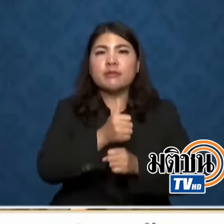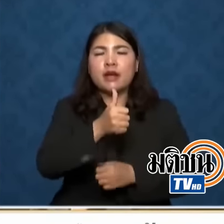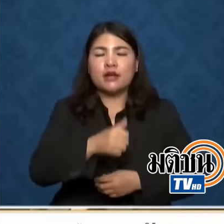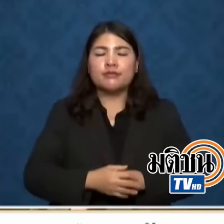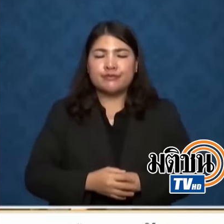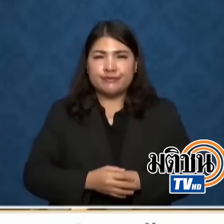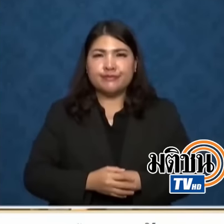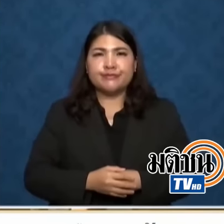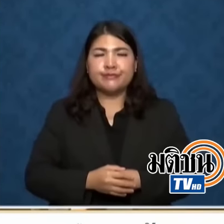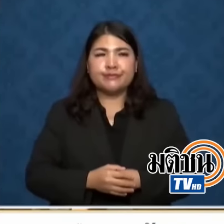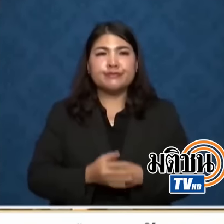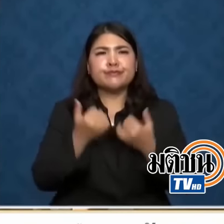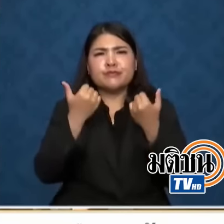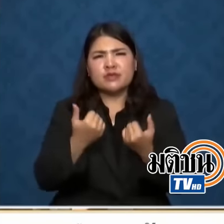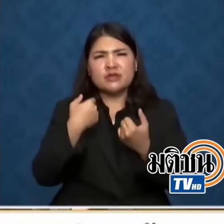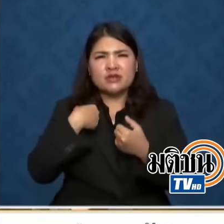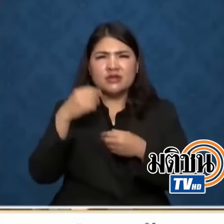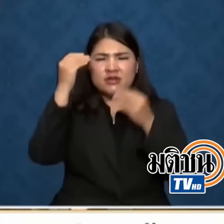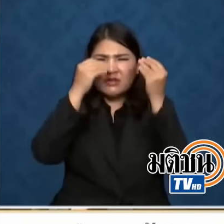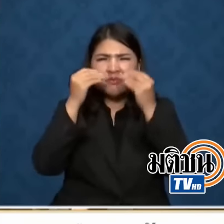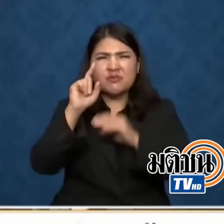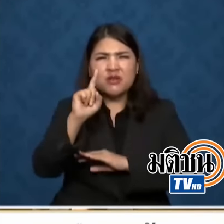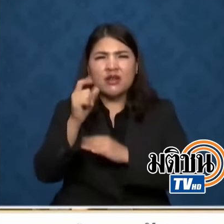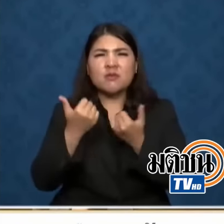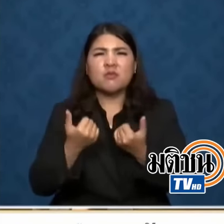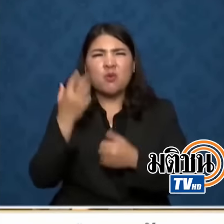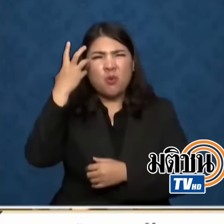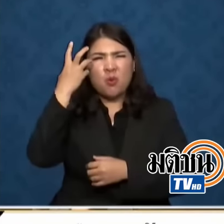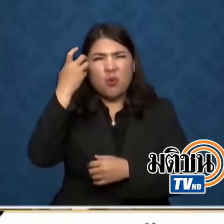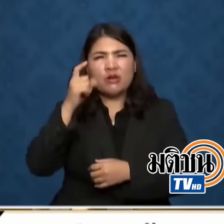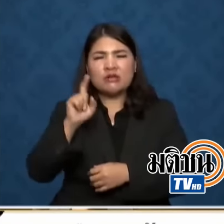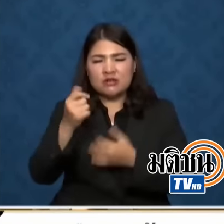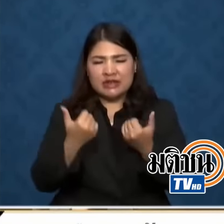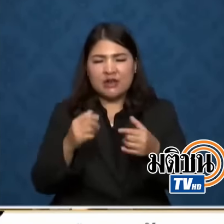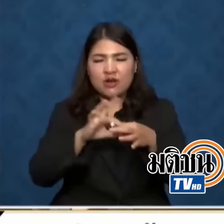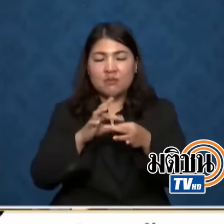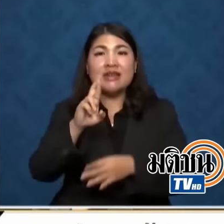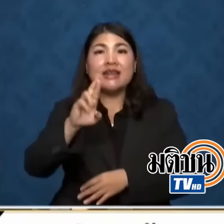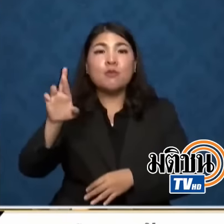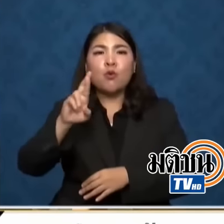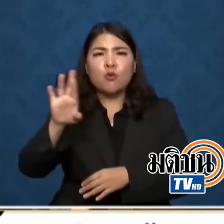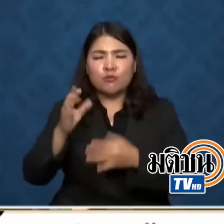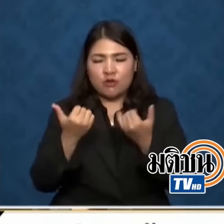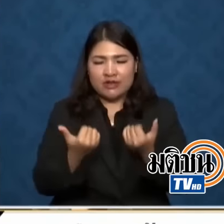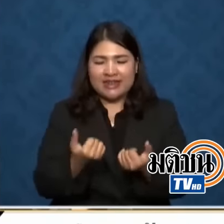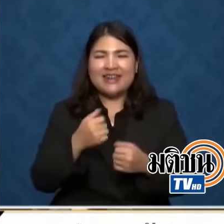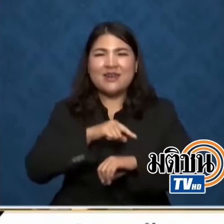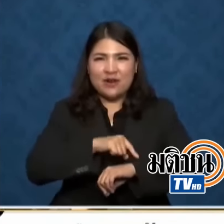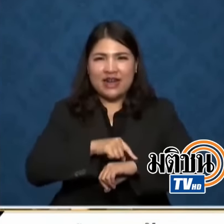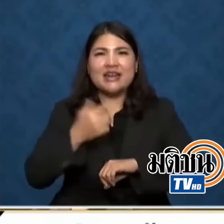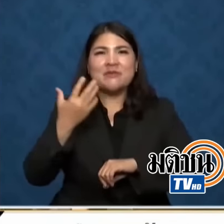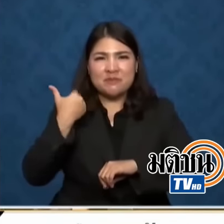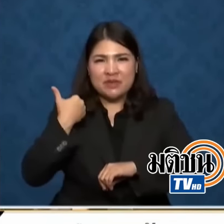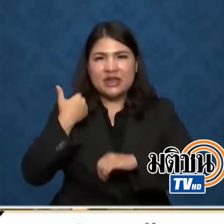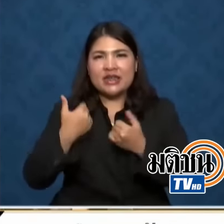ที่มันยังเป็นกังวลกันอยู่นี่ก็คือตัวเรื่องของระบบด้วยเช่นเดียวกันแต่ดิฉันก็คิดว่ามันยังพอมีเวลาที่ท่านจะไปสะสางปัญหา